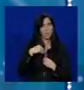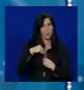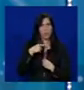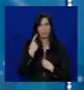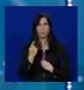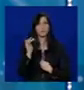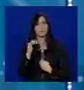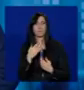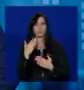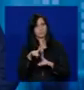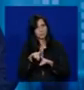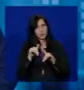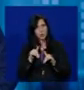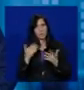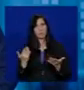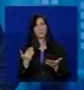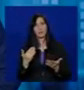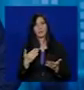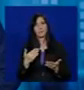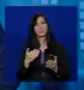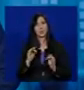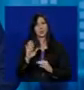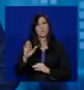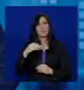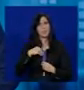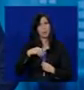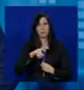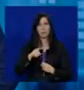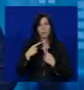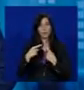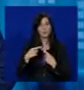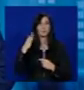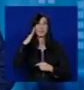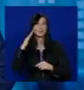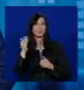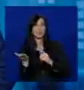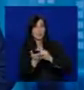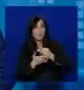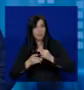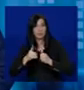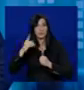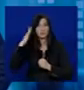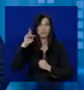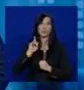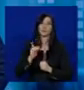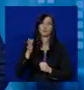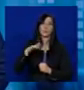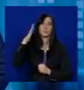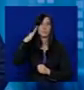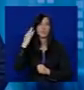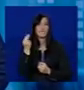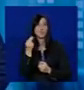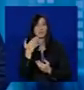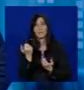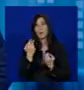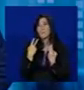бъдете по-скромни. Точно вие за морал не може да говорите. Единственото министерство, което дори министъра на финансите няма поглед, а